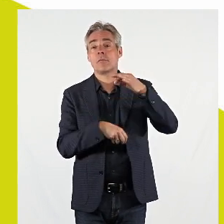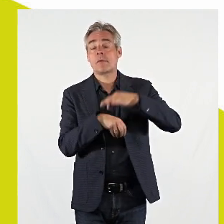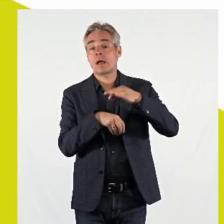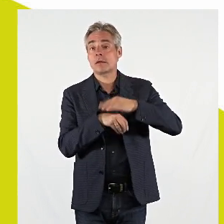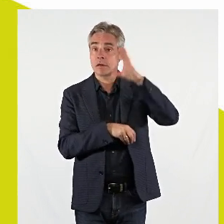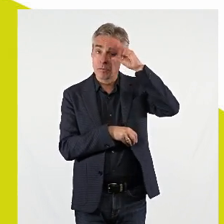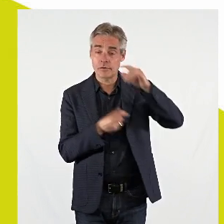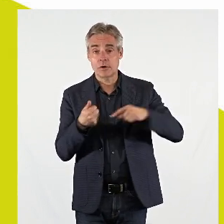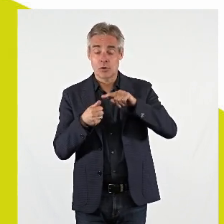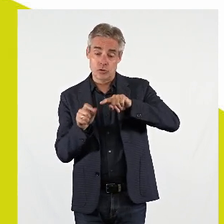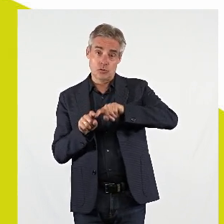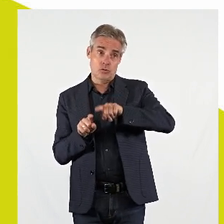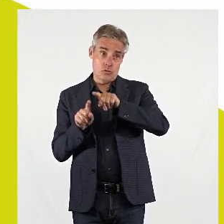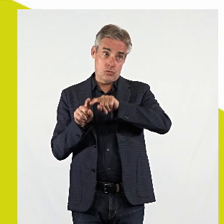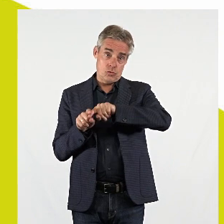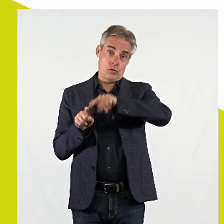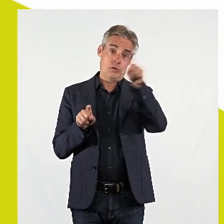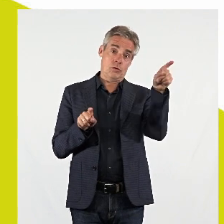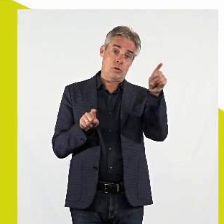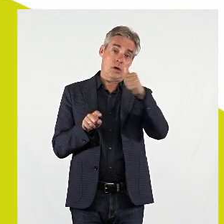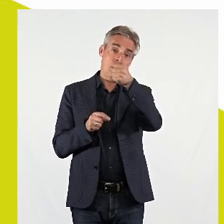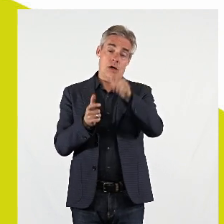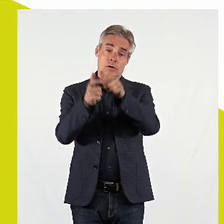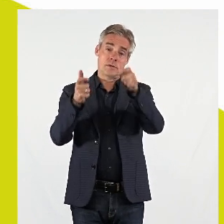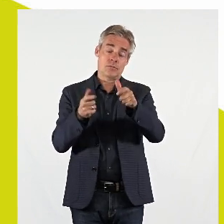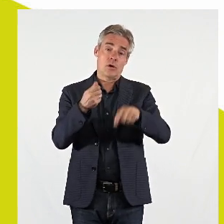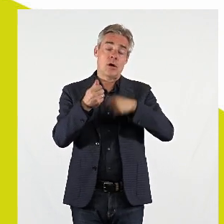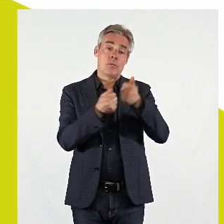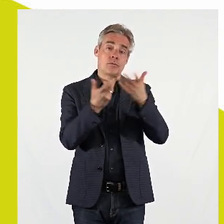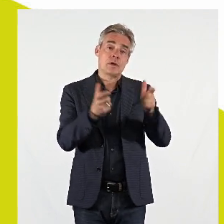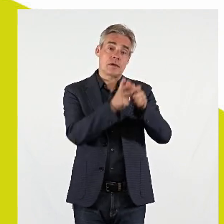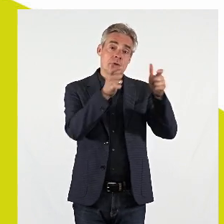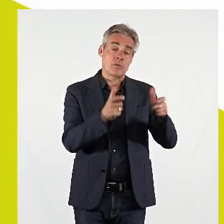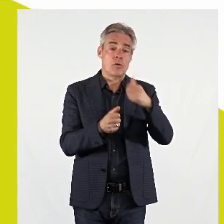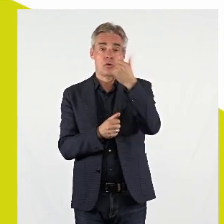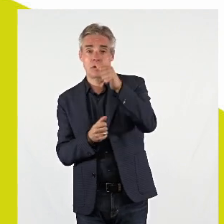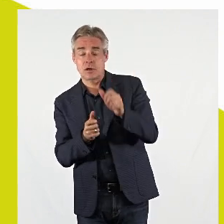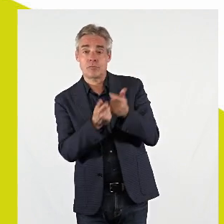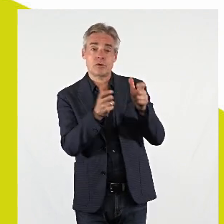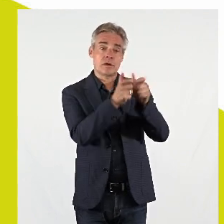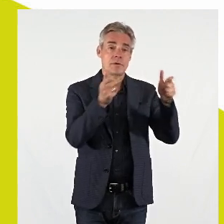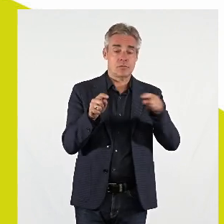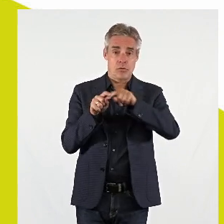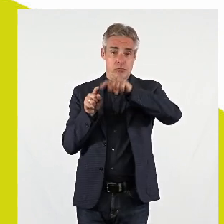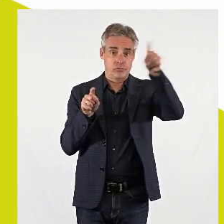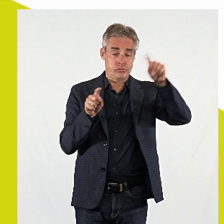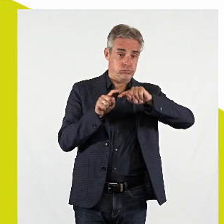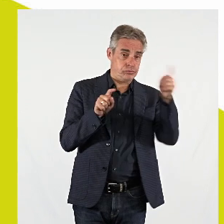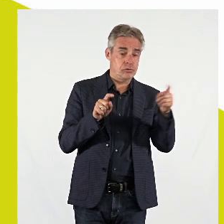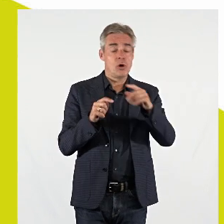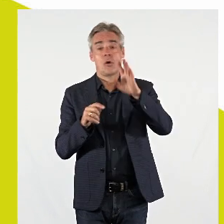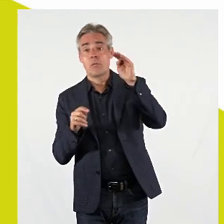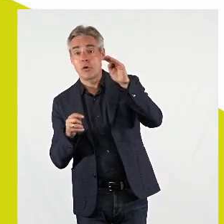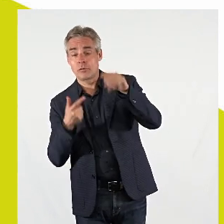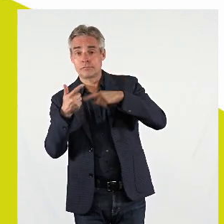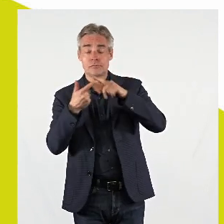les structures qui sont mono-établissements et celles qui sont multi-établissements. Ce qu'on voit en fait très clairement dans l'écart entre la courbe bleue et